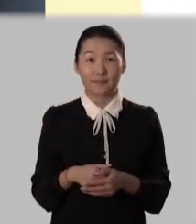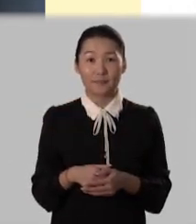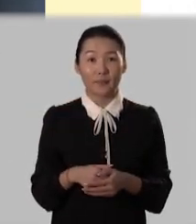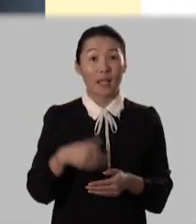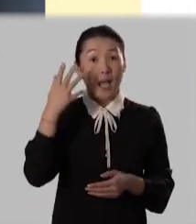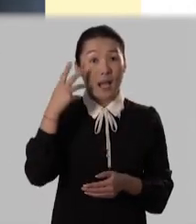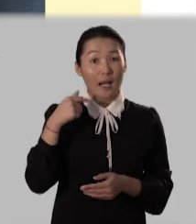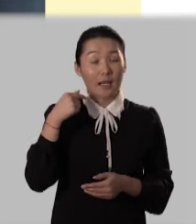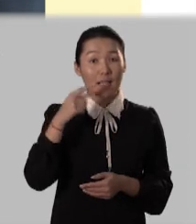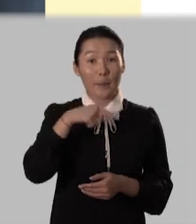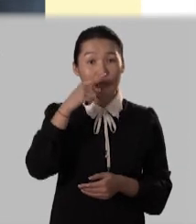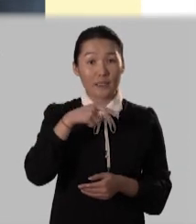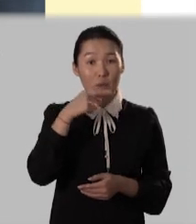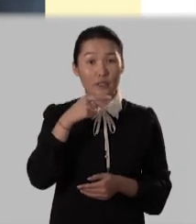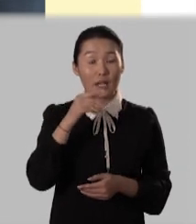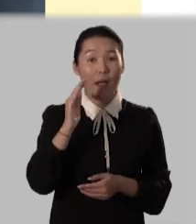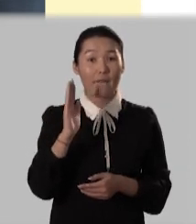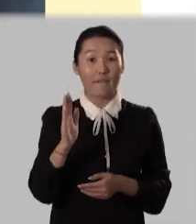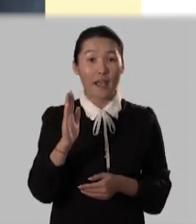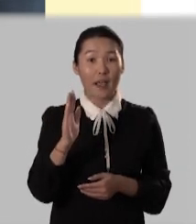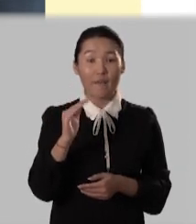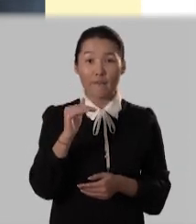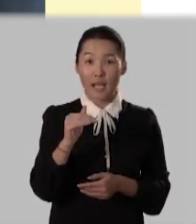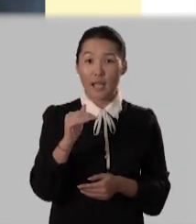произнесении звуков в в